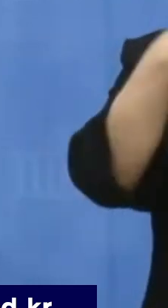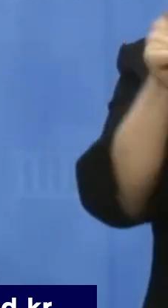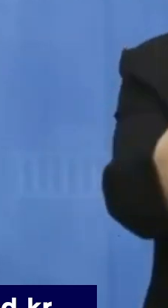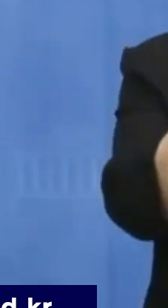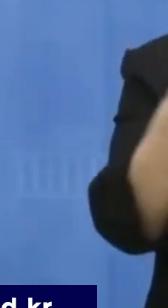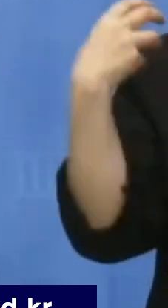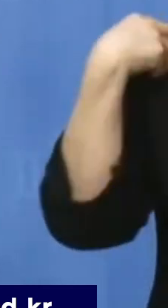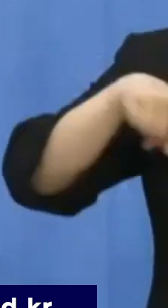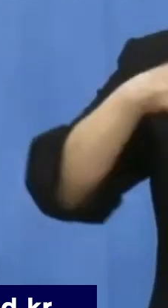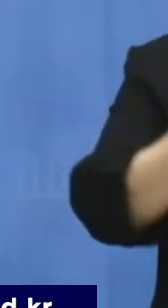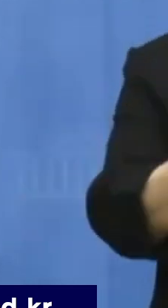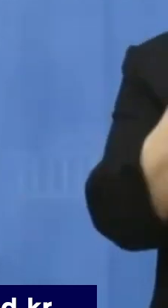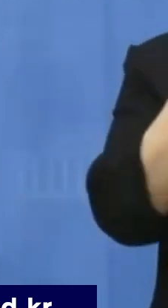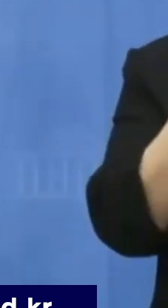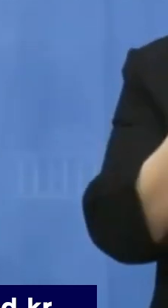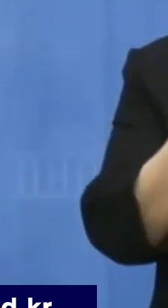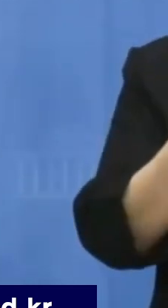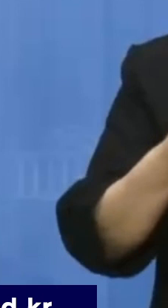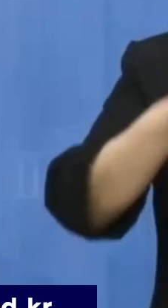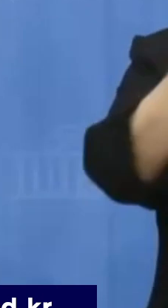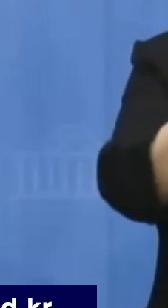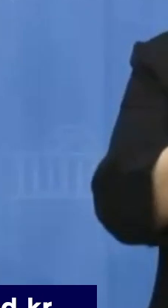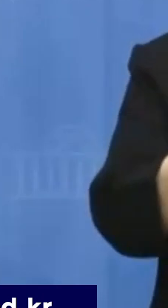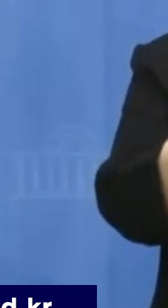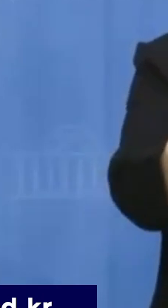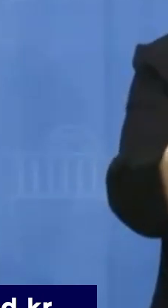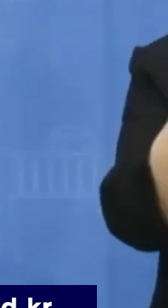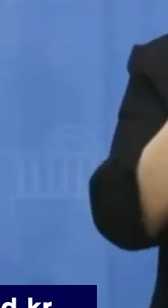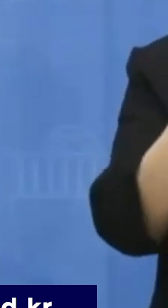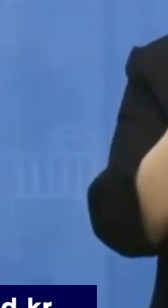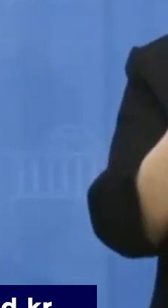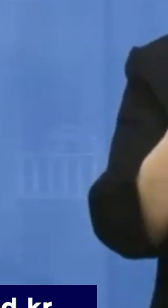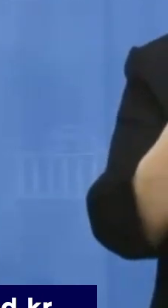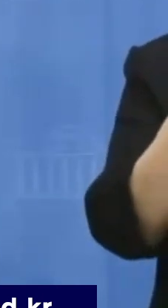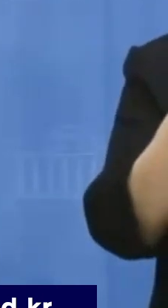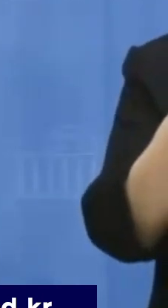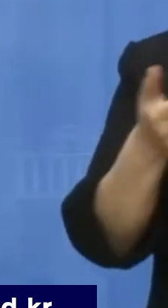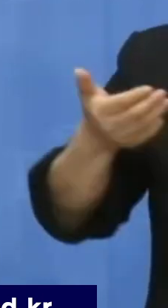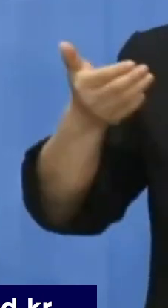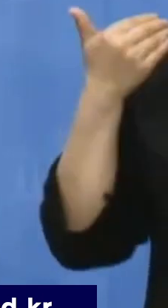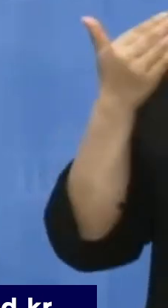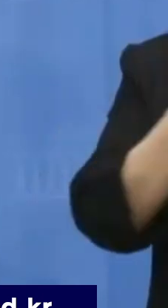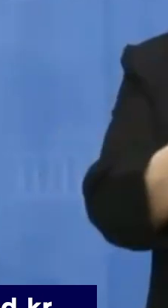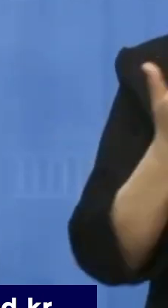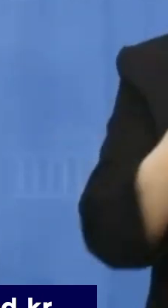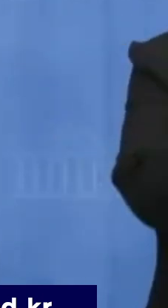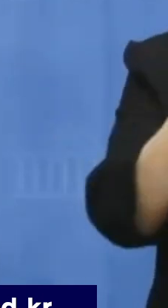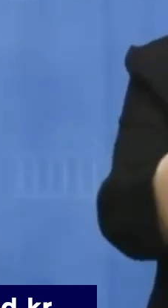있다고 규정하는 헌법과 법률에 어긋나는 밀실지휘 체계입니다. 이러한